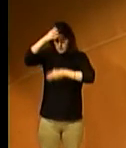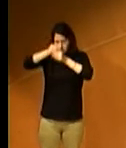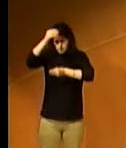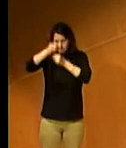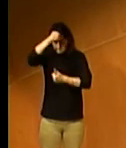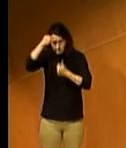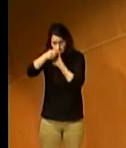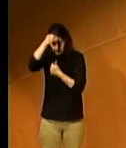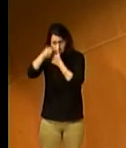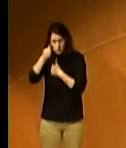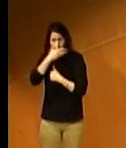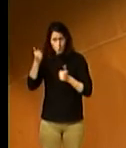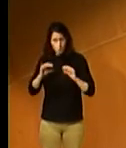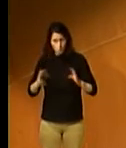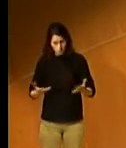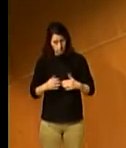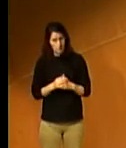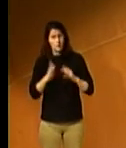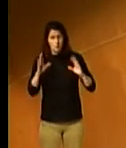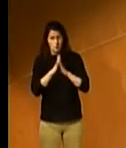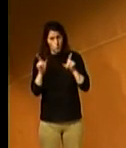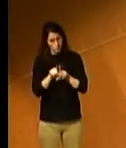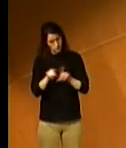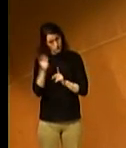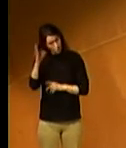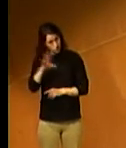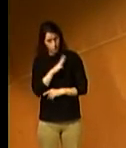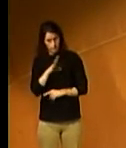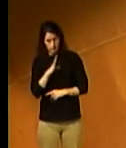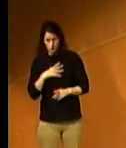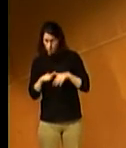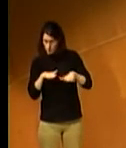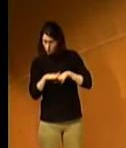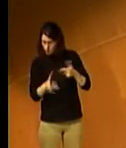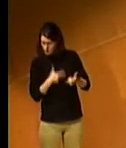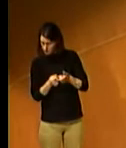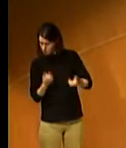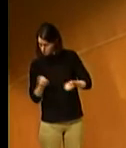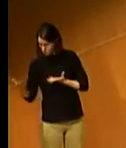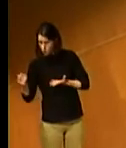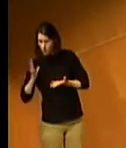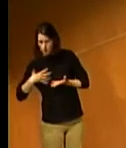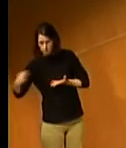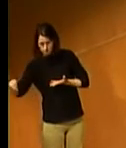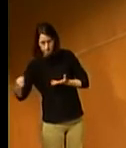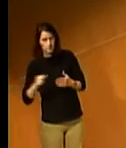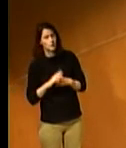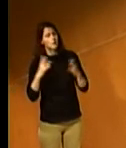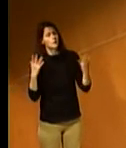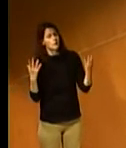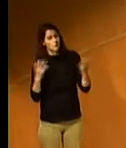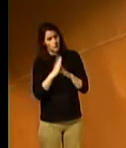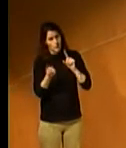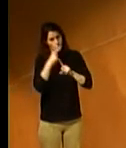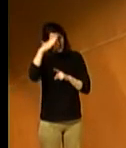Et puis, les professeurs aussi mettent en place des adaptations. Sachant qu'au lycée Jacques de Roma, nous